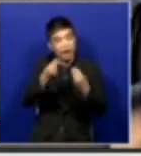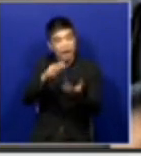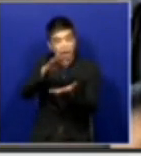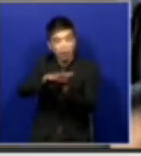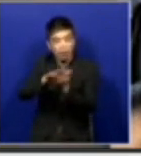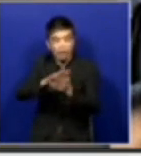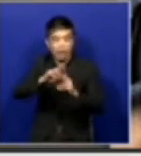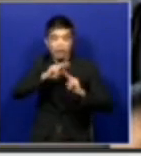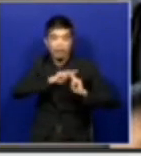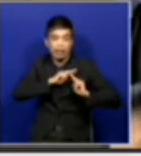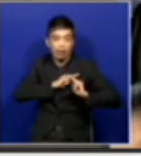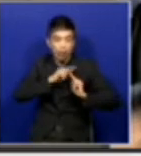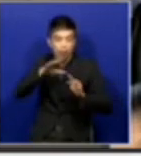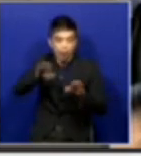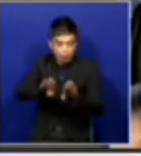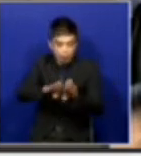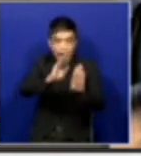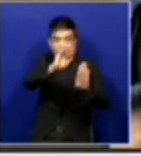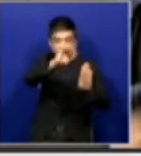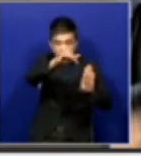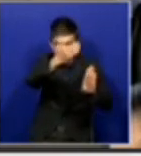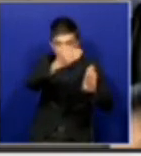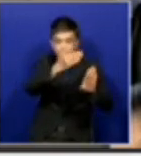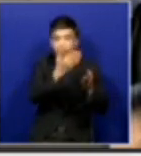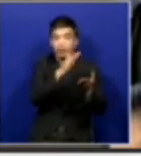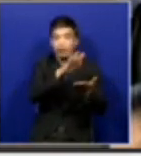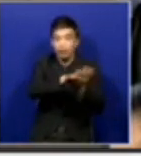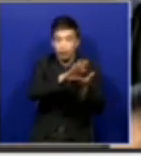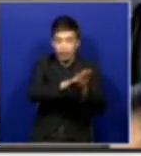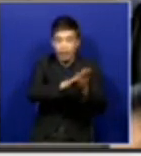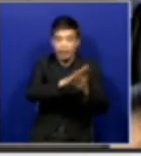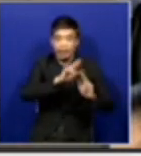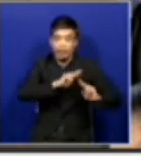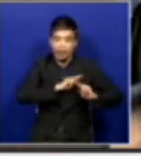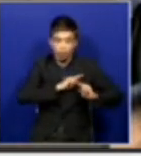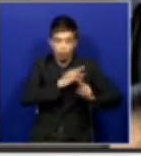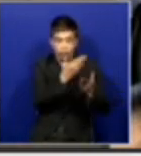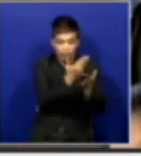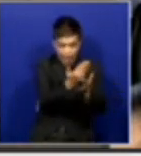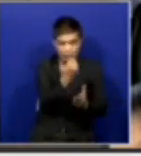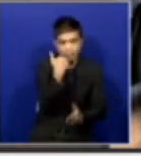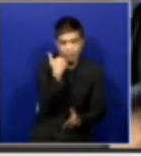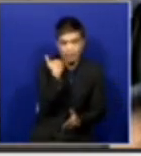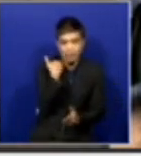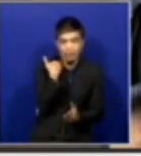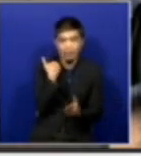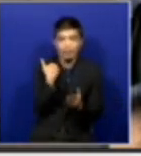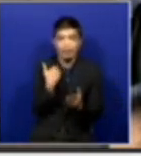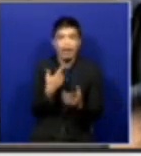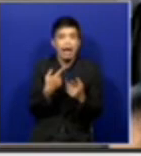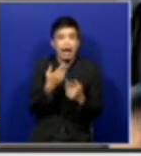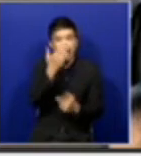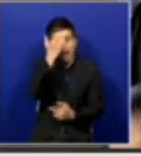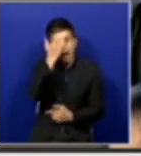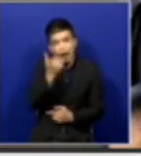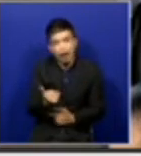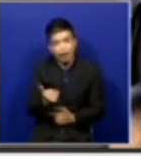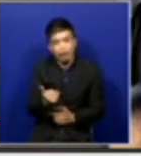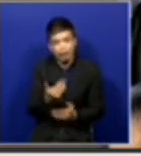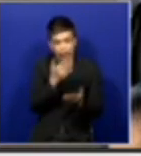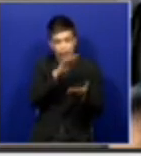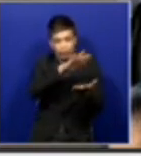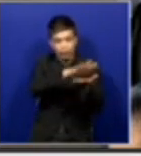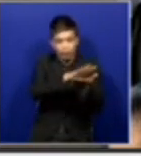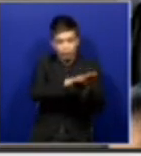ดก่อนเพราะโรงเรียนเอกชนมีเงินตัวเองอ้าว เวลานี้เอกชนจัดการศึก